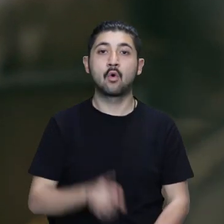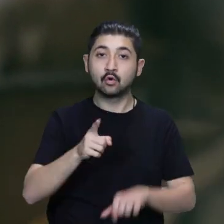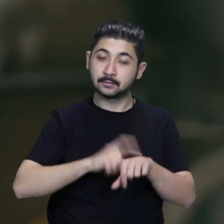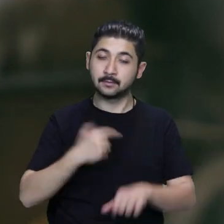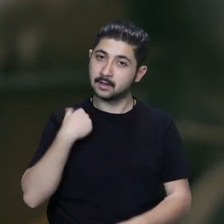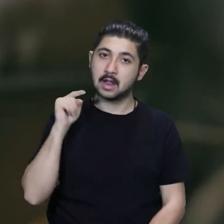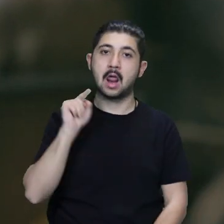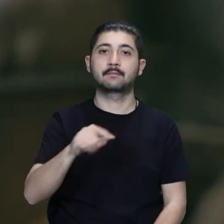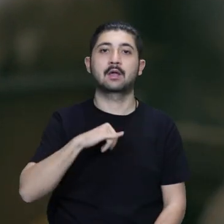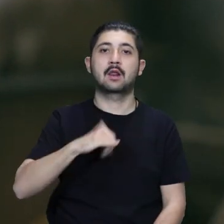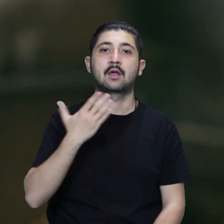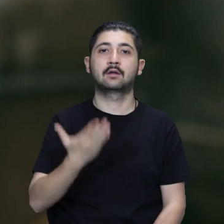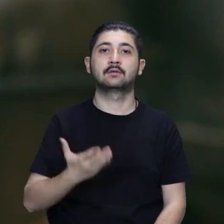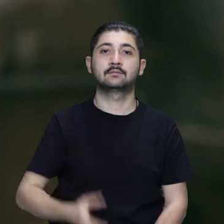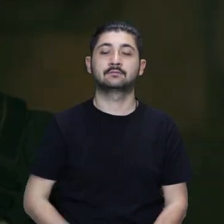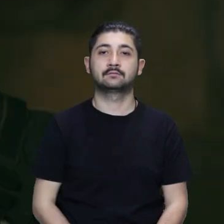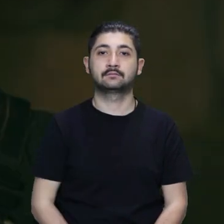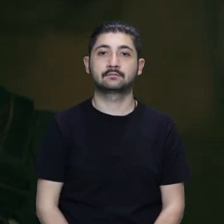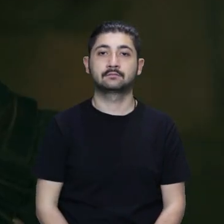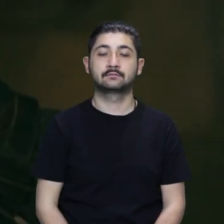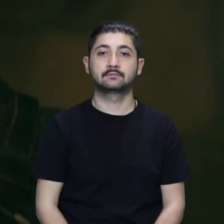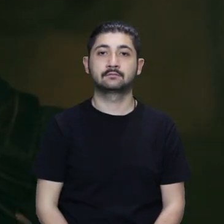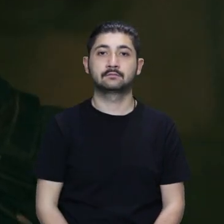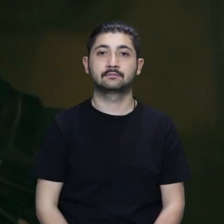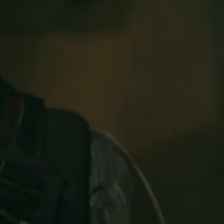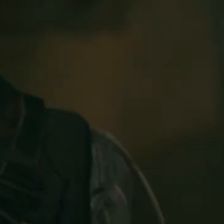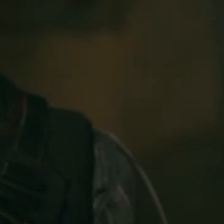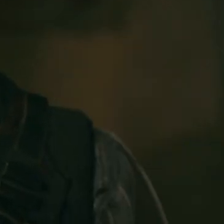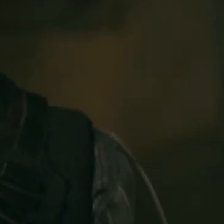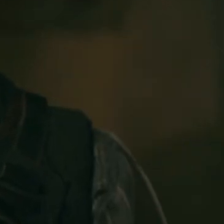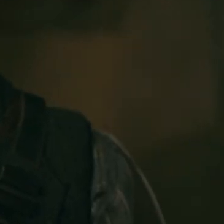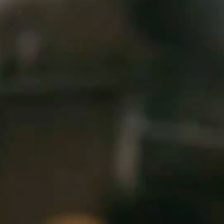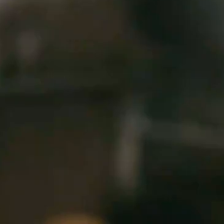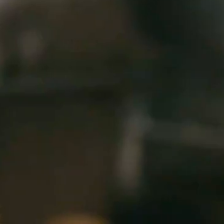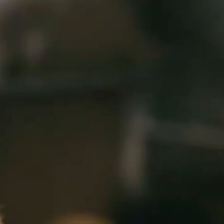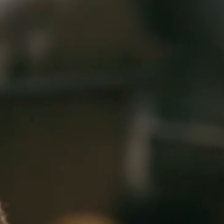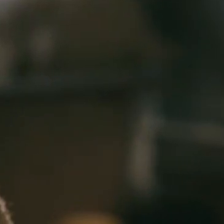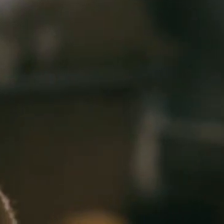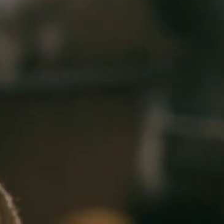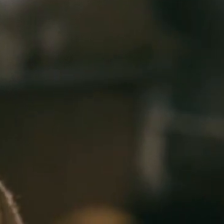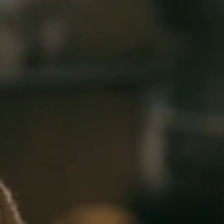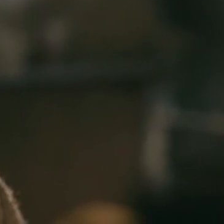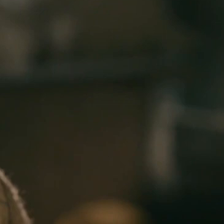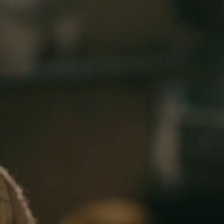ben de gelirim yanına. Karşılıklı göz göze duruyorlardı. Zeynep bakışlarını indirdi.